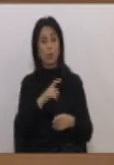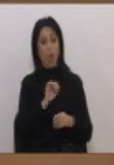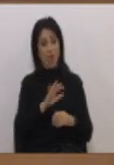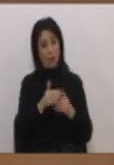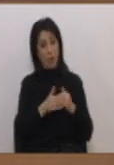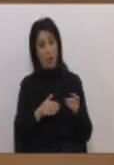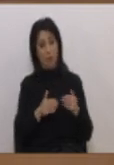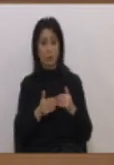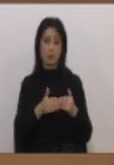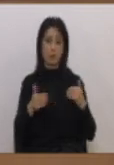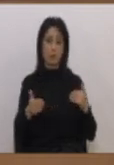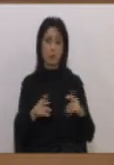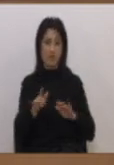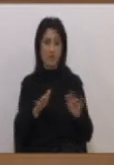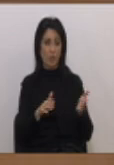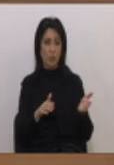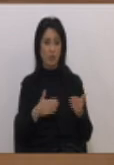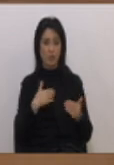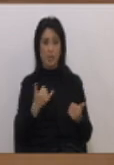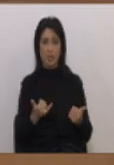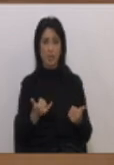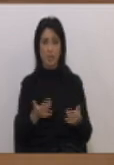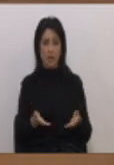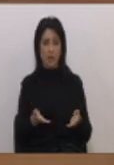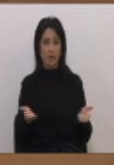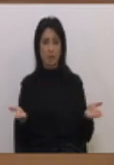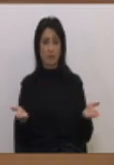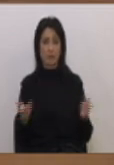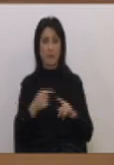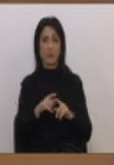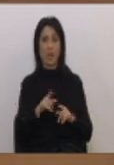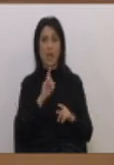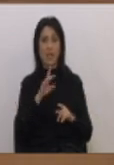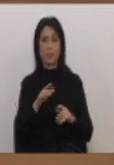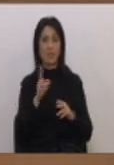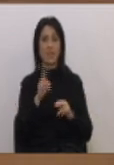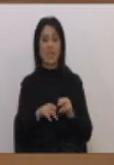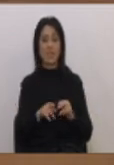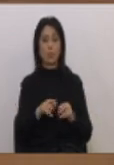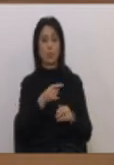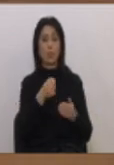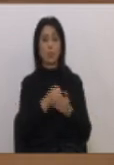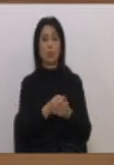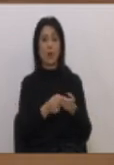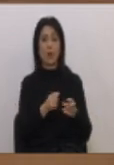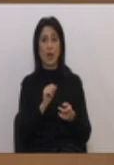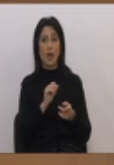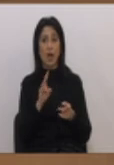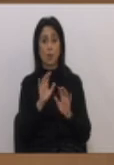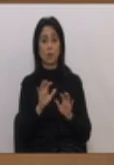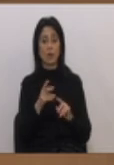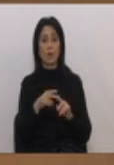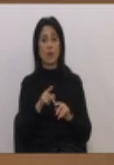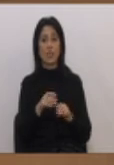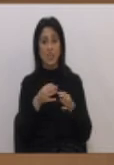arist, orat își vitare bar izgamos, cu un dres ar acum copăbita, amas are cineva dăsăsrolii salamt cu un ar uzurul copții